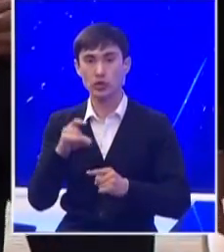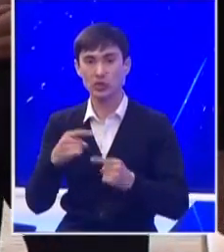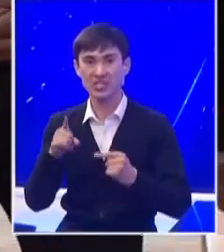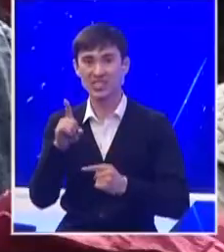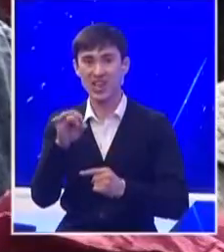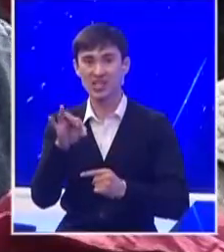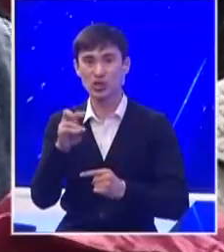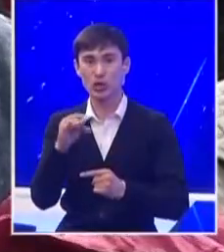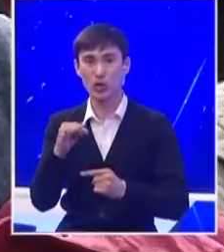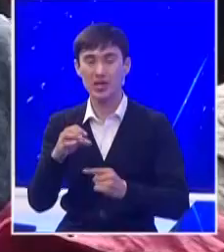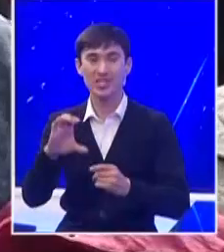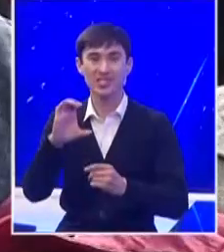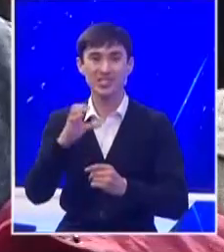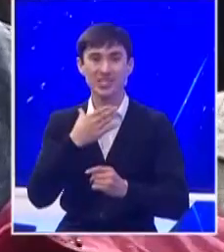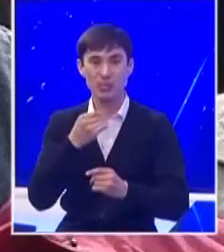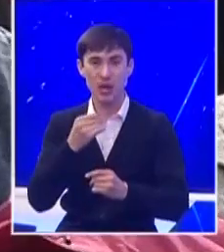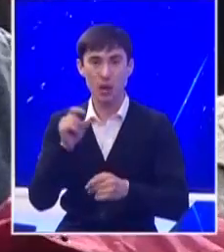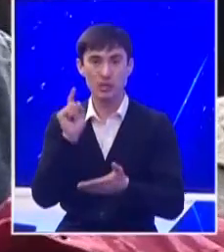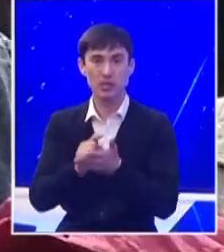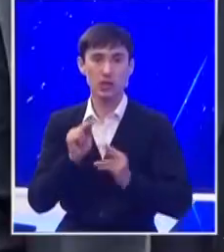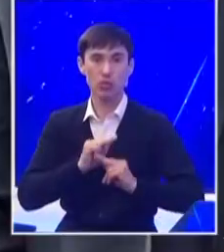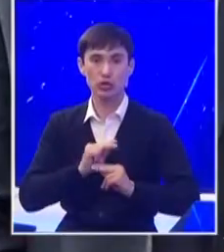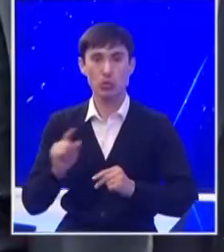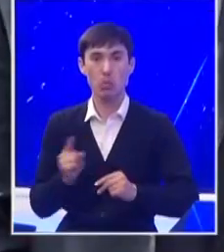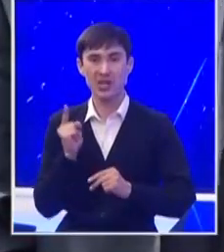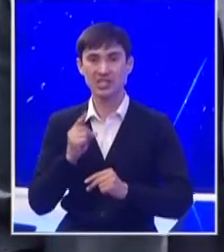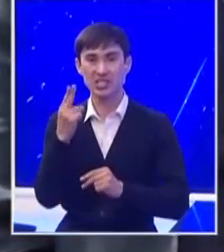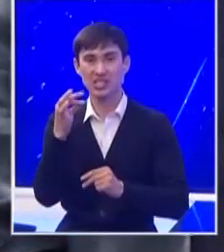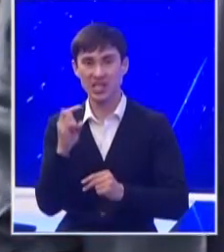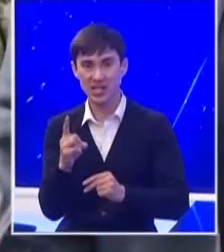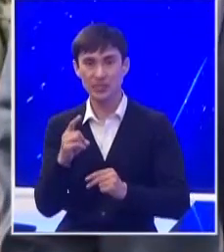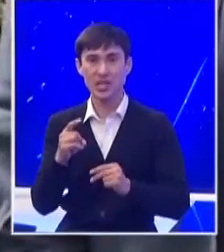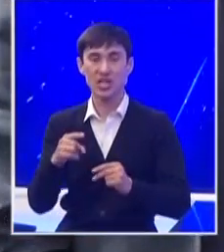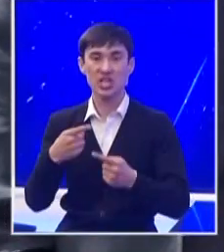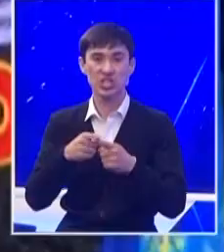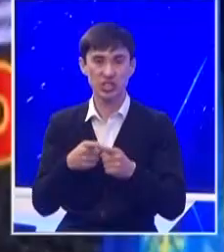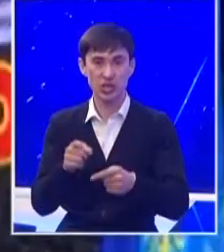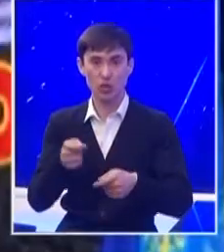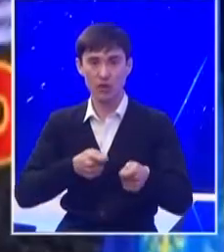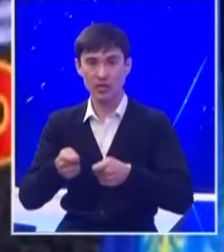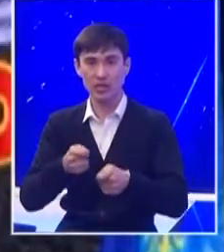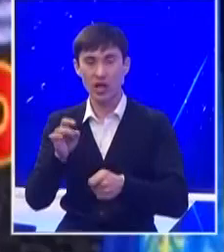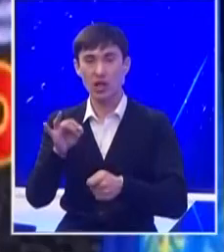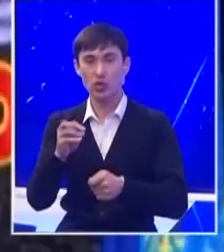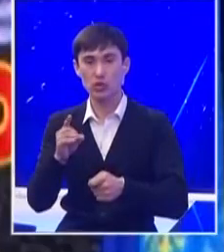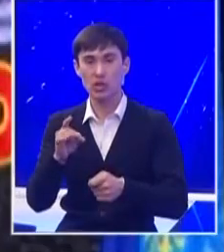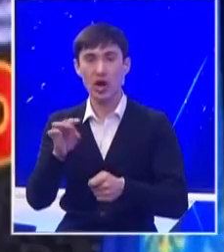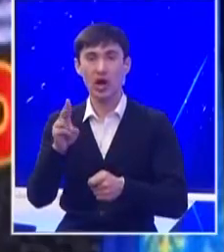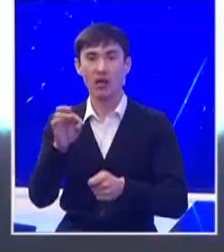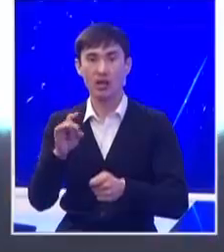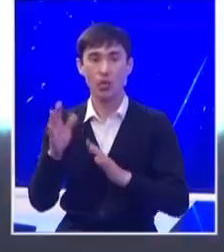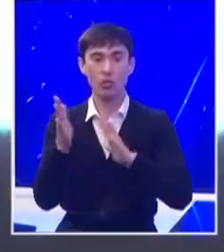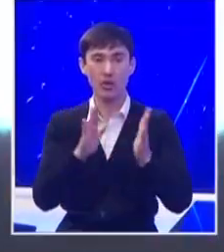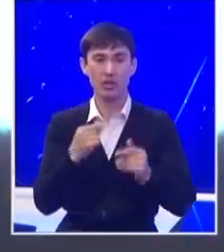исполнял обязанности рабочего, мастера цеха, инженера, лесничего, руководил Алакольскими районными филиалами Каратал-Орманы,